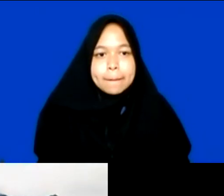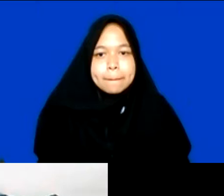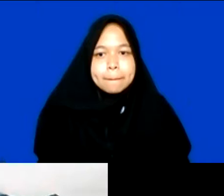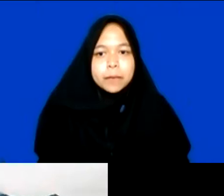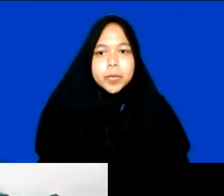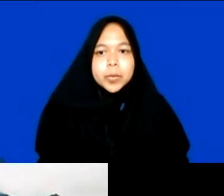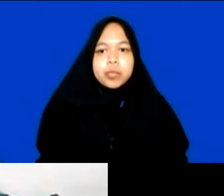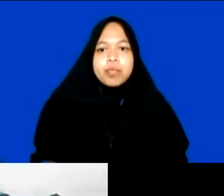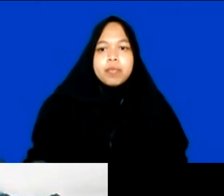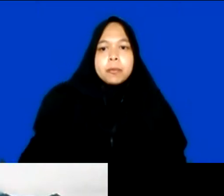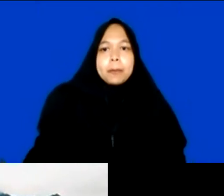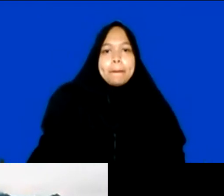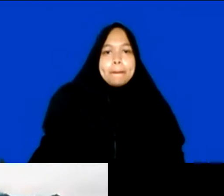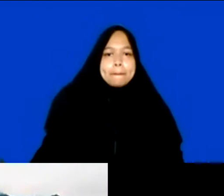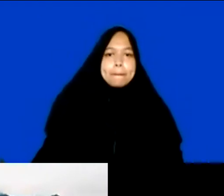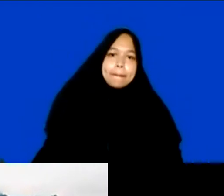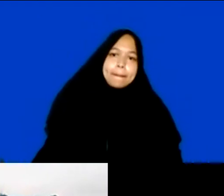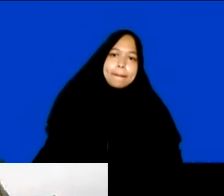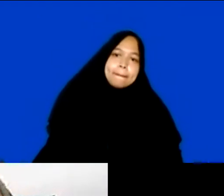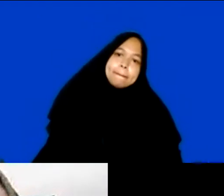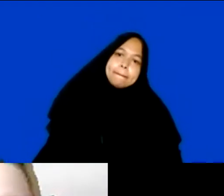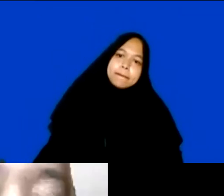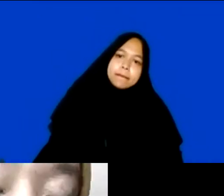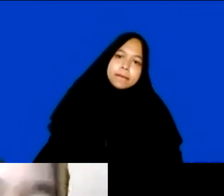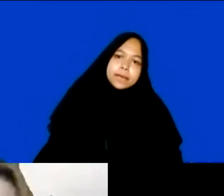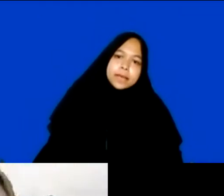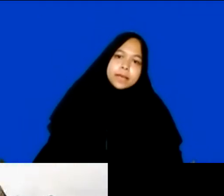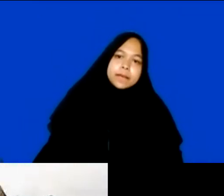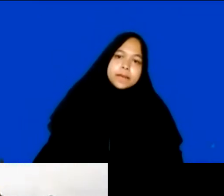Barista gimana? Enggak Mas, lanjut Mas.